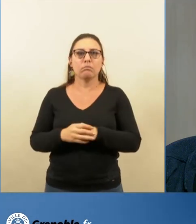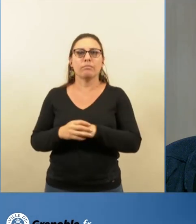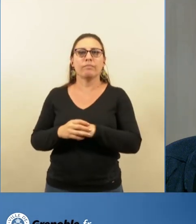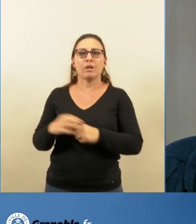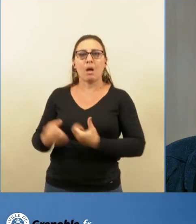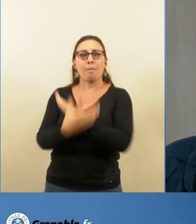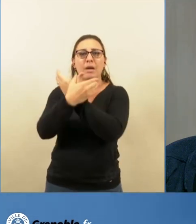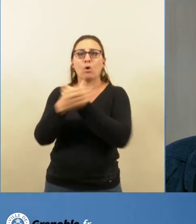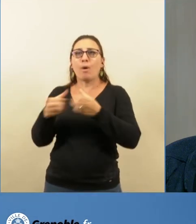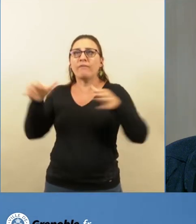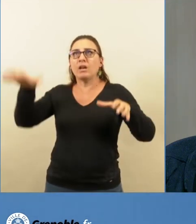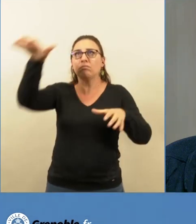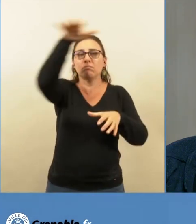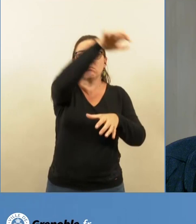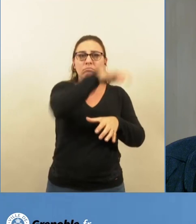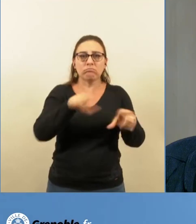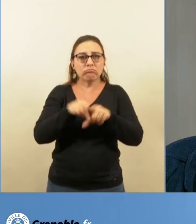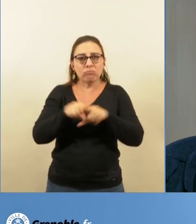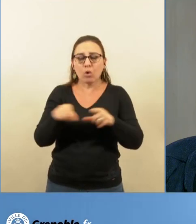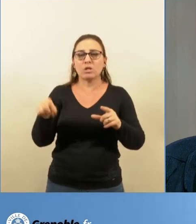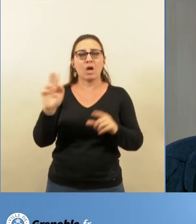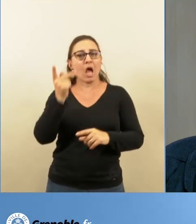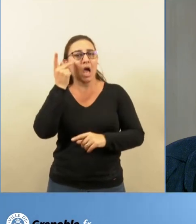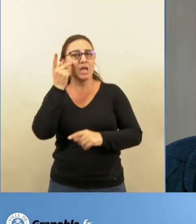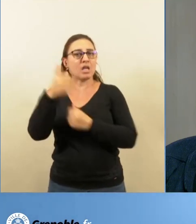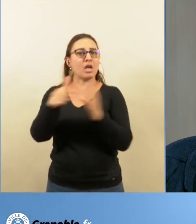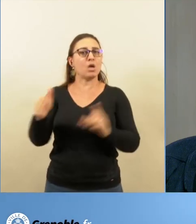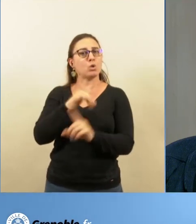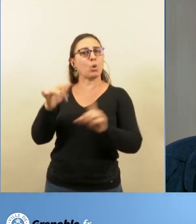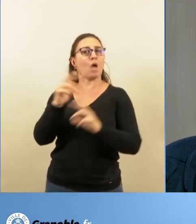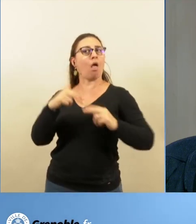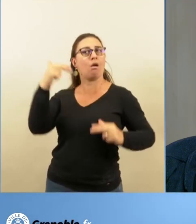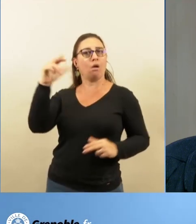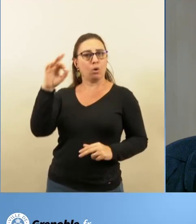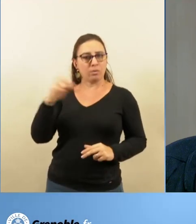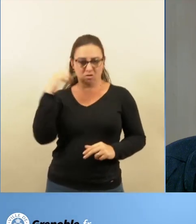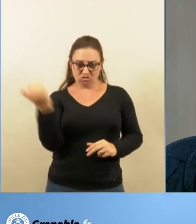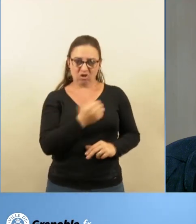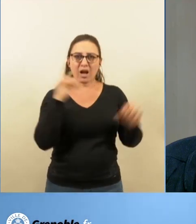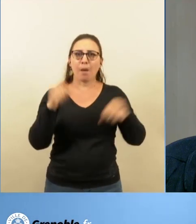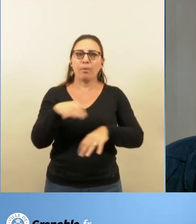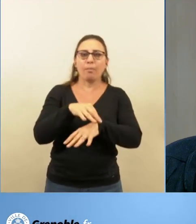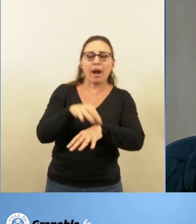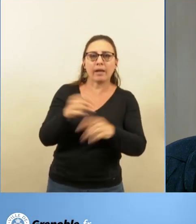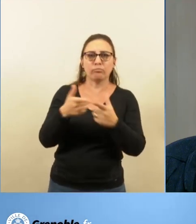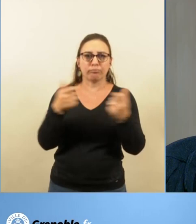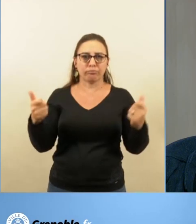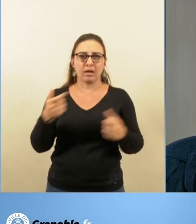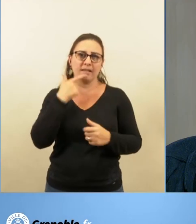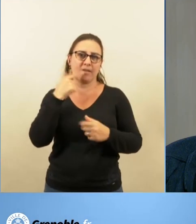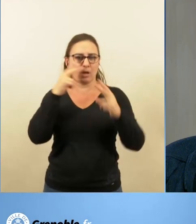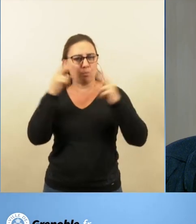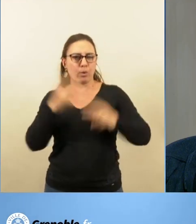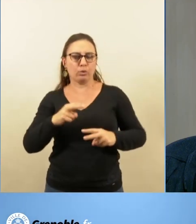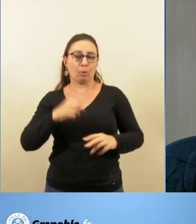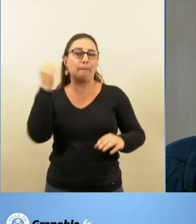regorgent de catégories sociales aisées mais si tout le monde est exposé les effets de la pollution sont eux bien plus dévastateurs pour les classes